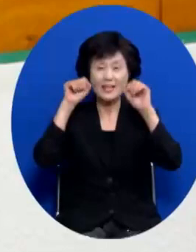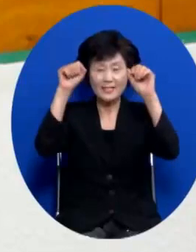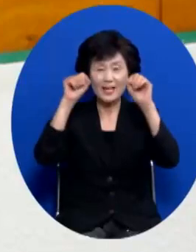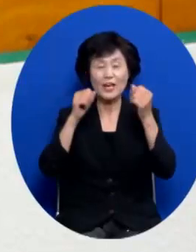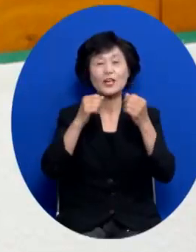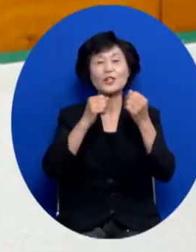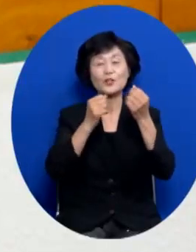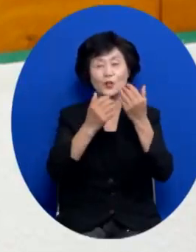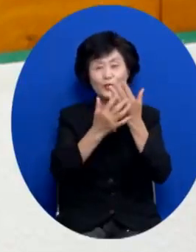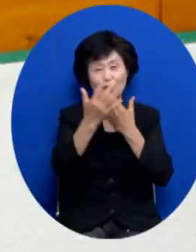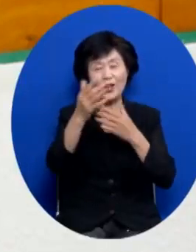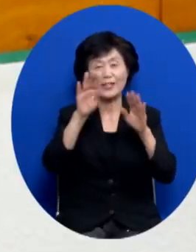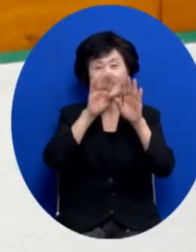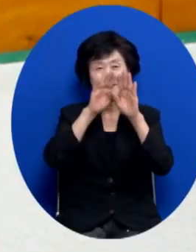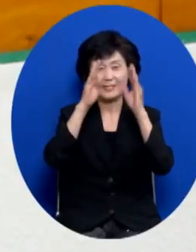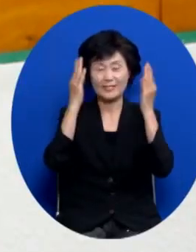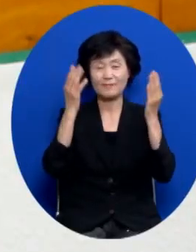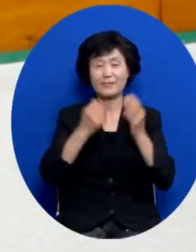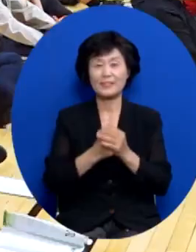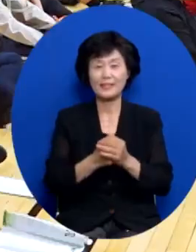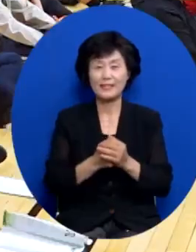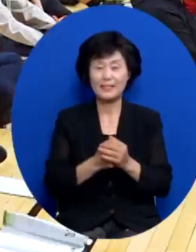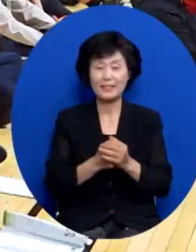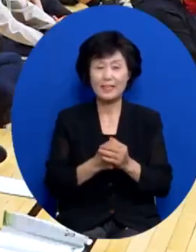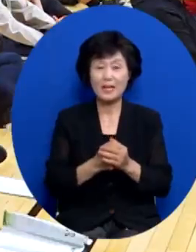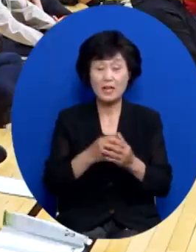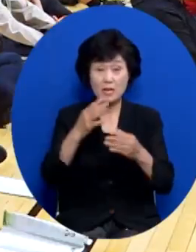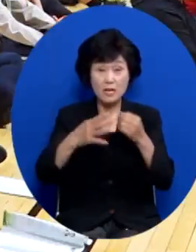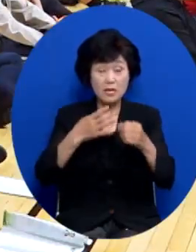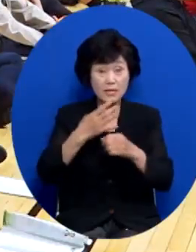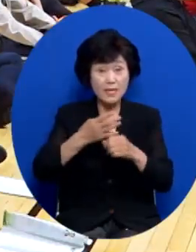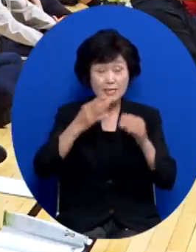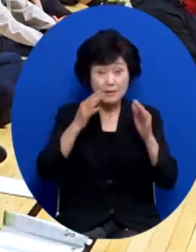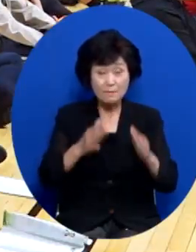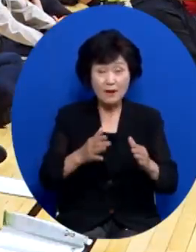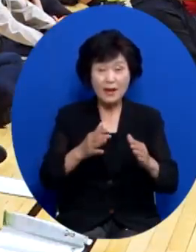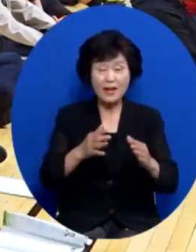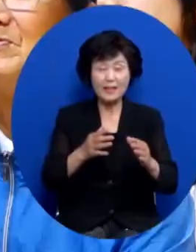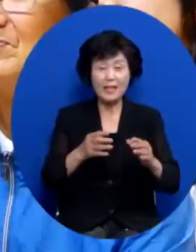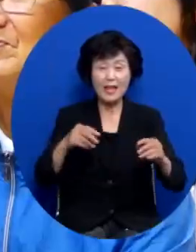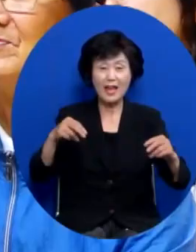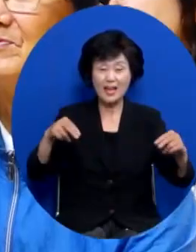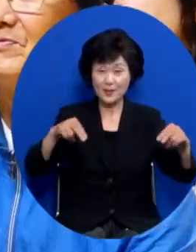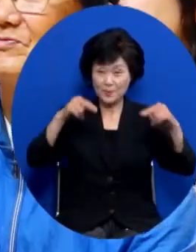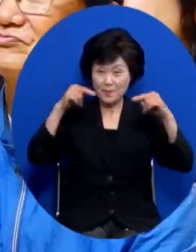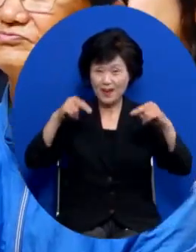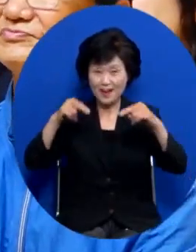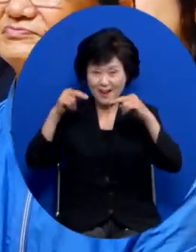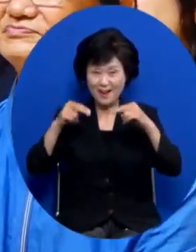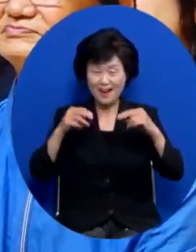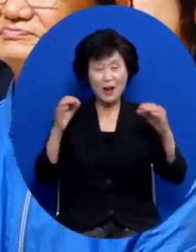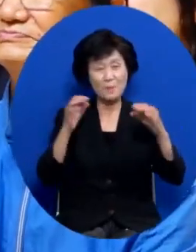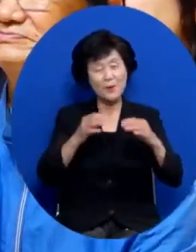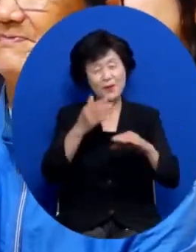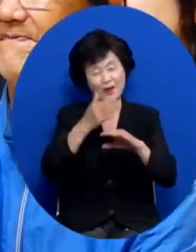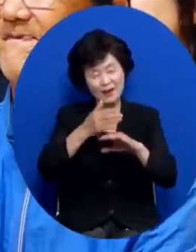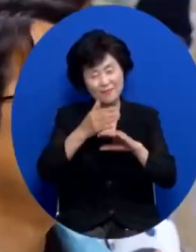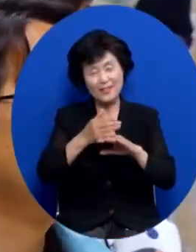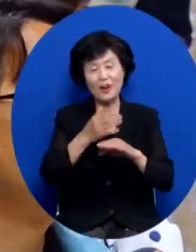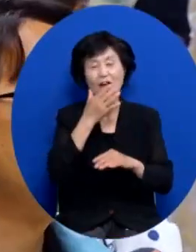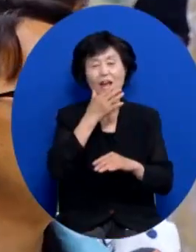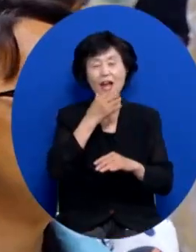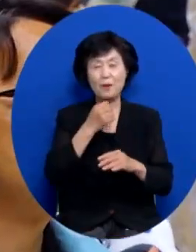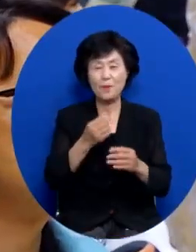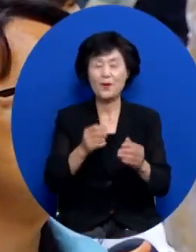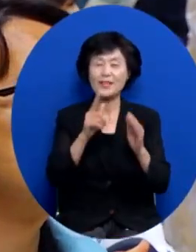개회예배에서 순천노회장 최하종 목사는 4년 만에 마음과 얼굴을 마주할 수 있어 감사하고 행복과 축복이 넘치는 하루가